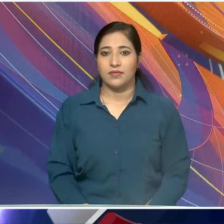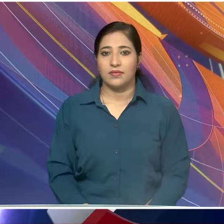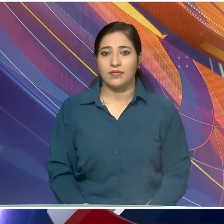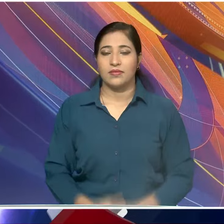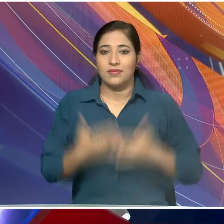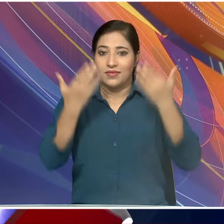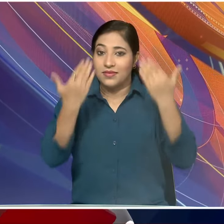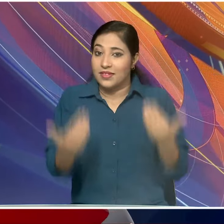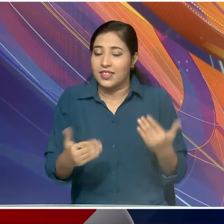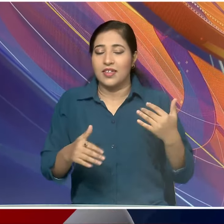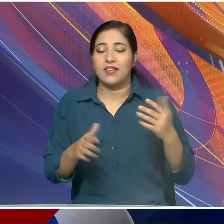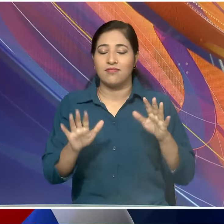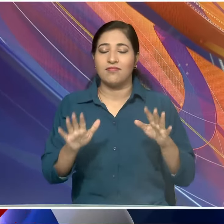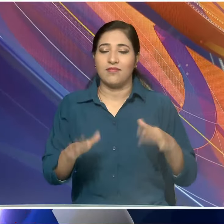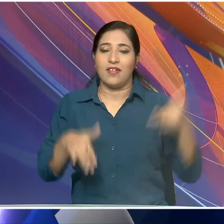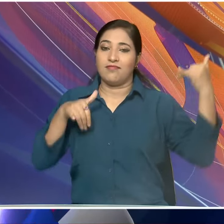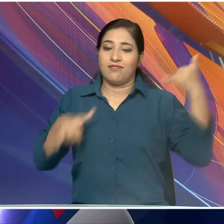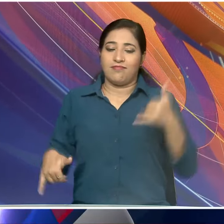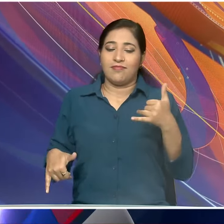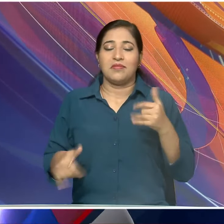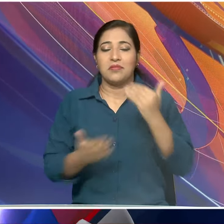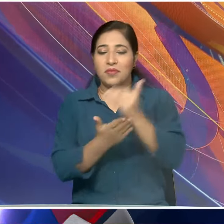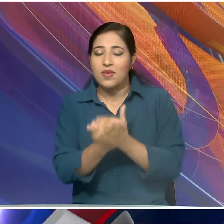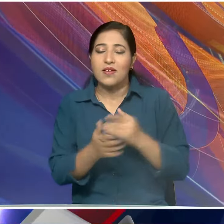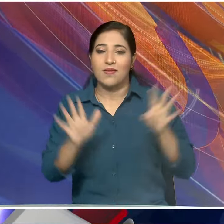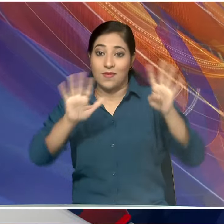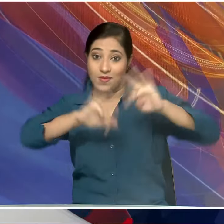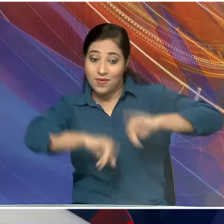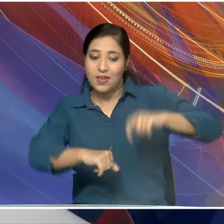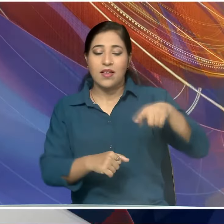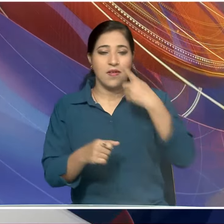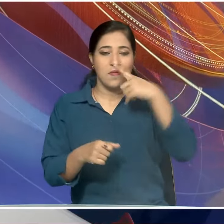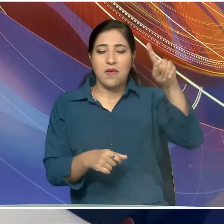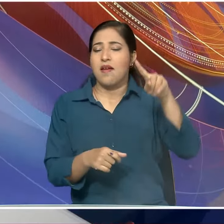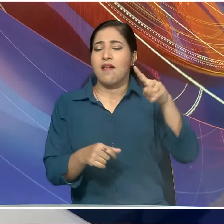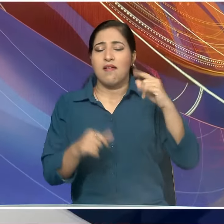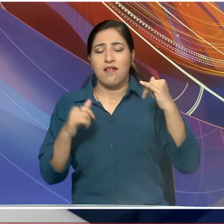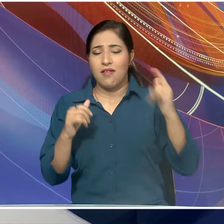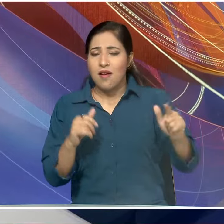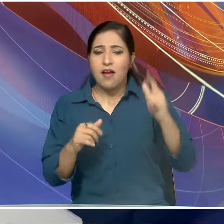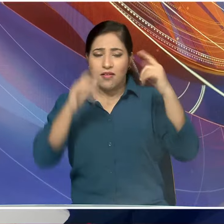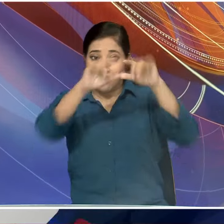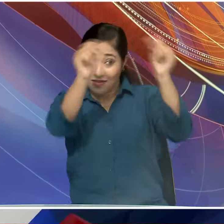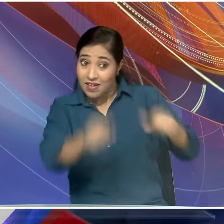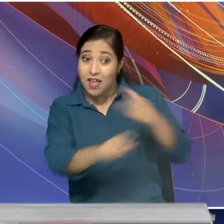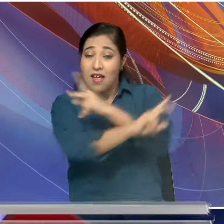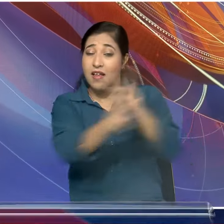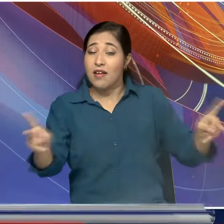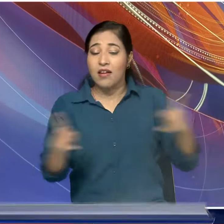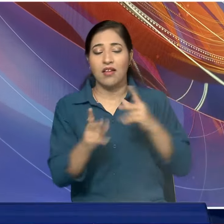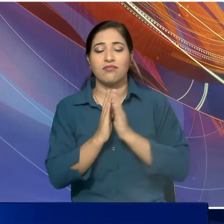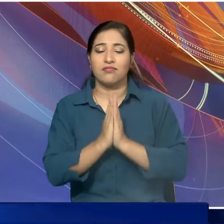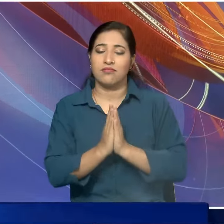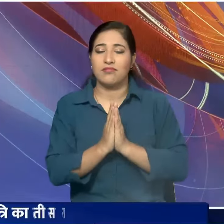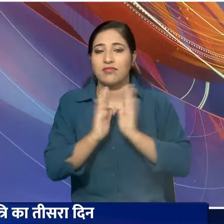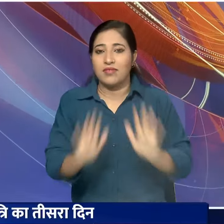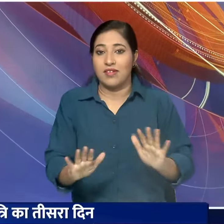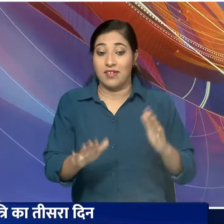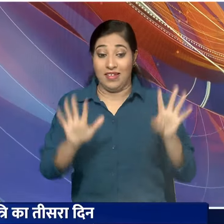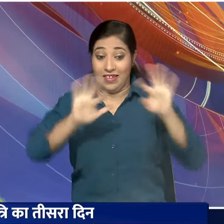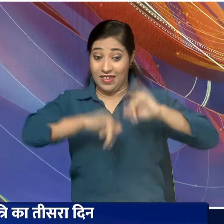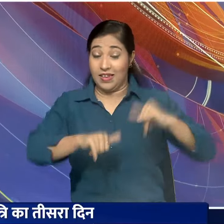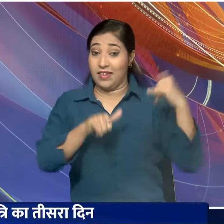और शारदीय नवरात्र का आज तीसरा दिन है। नवरात्रि के 9 दिनों तक मां दुर्गा के अलग अलग स्वरूपों की आराधना की जाती है। नवरात्रि